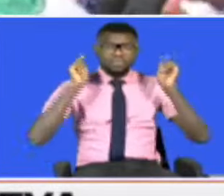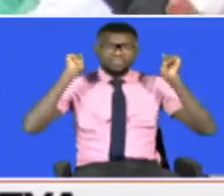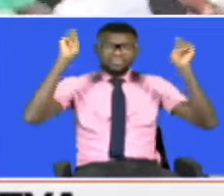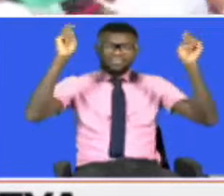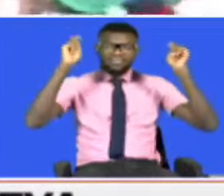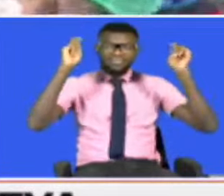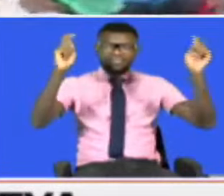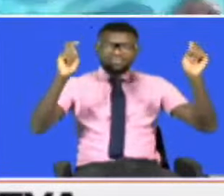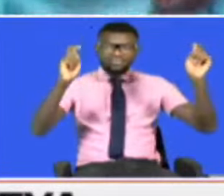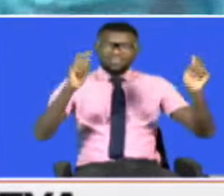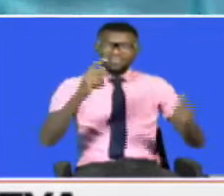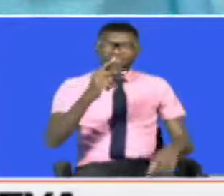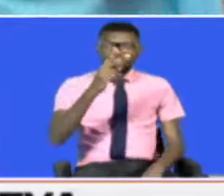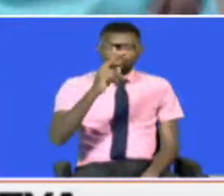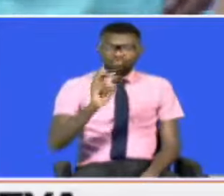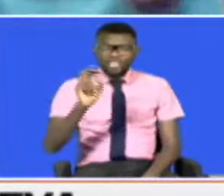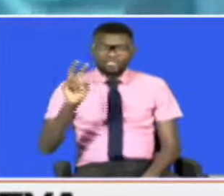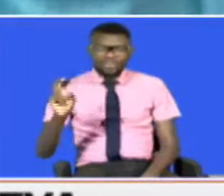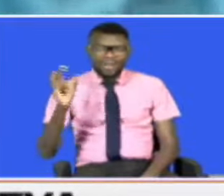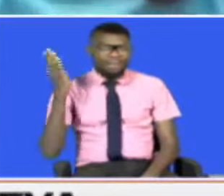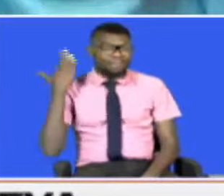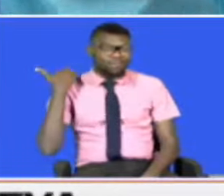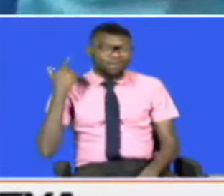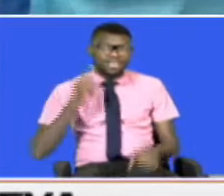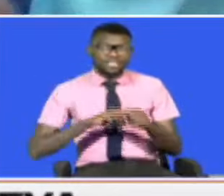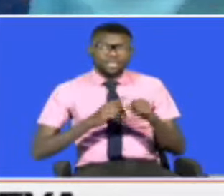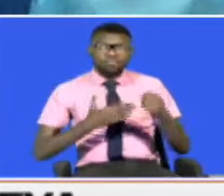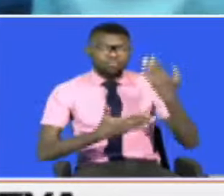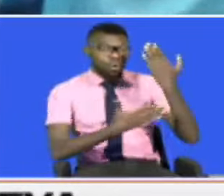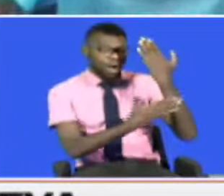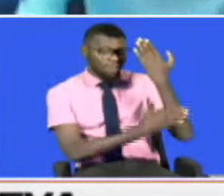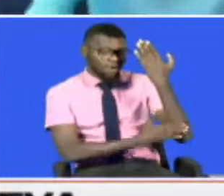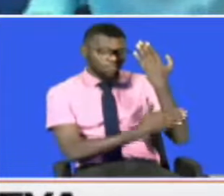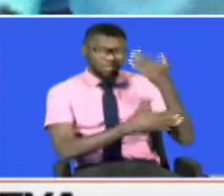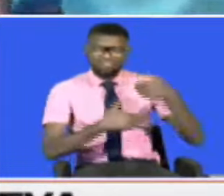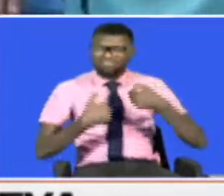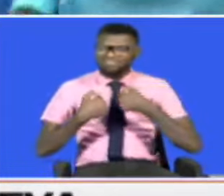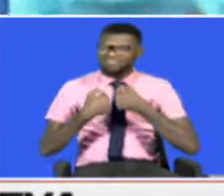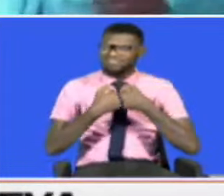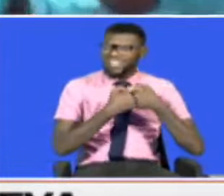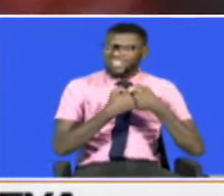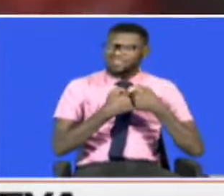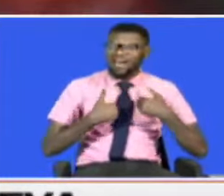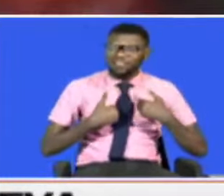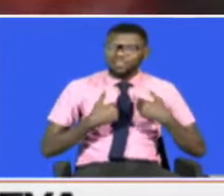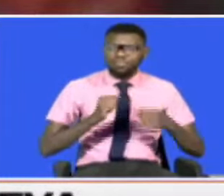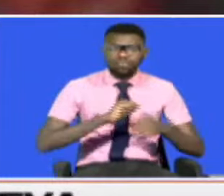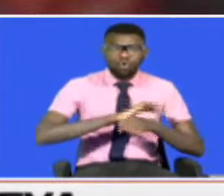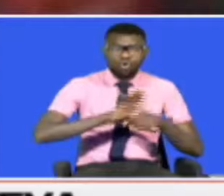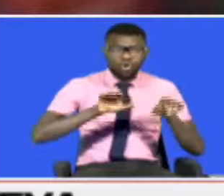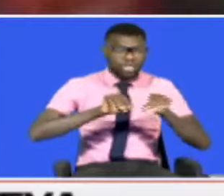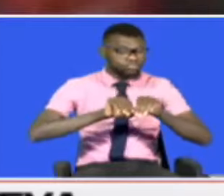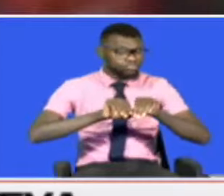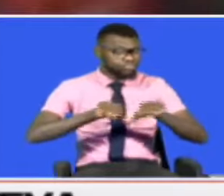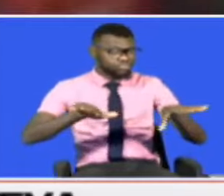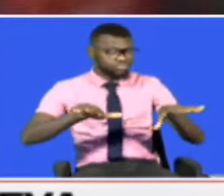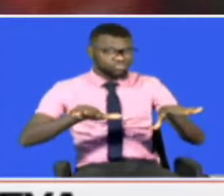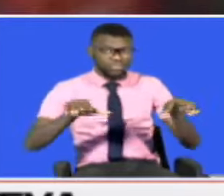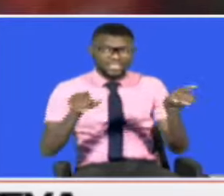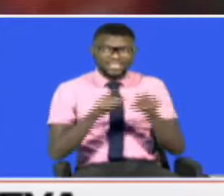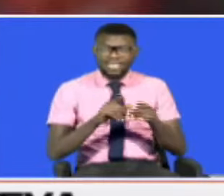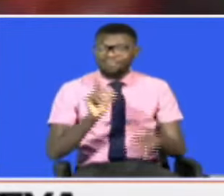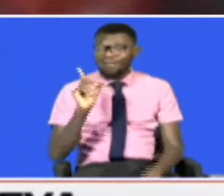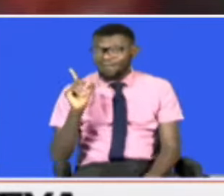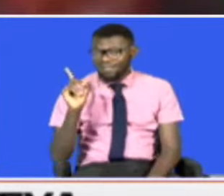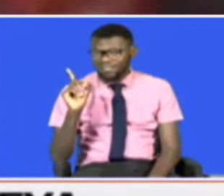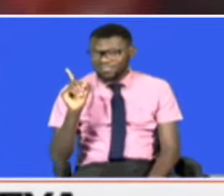wa 2020 wakati taifa pia lilikuwa likikumbana na mlipuko wa corona. Mwenzake Sicily Kariuki